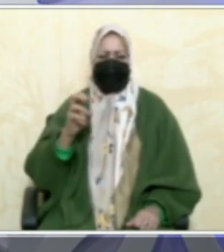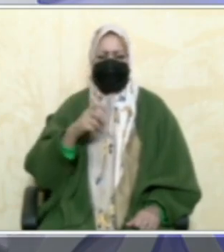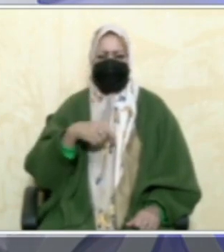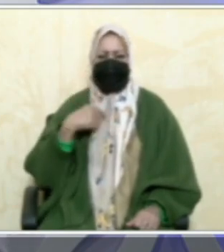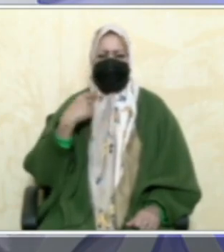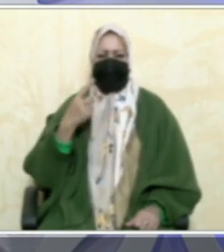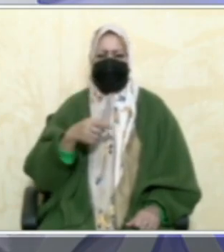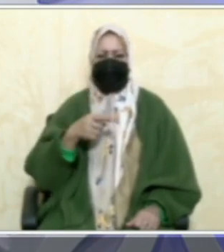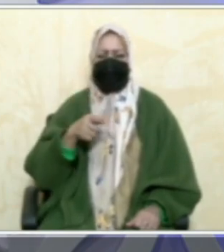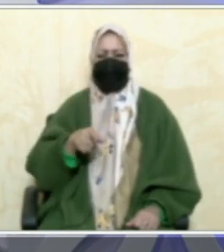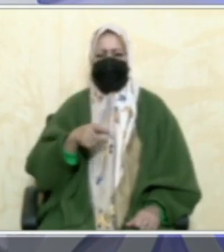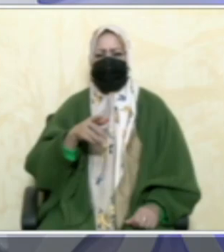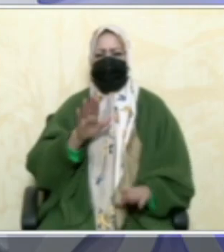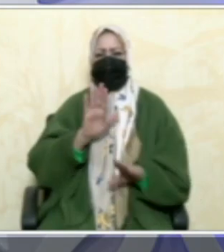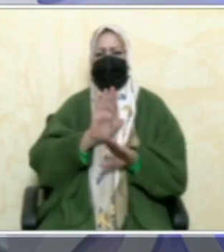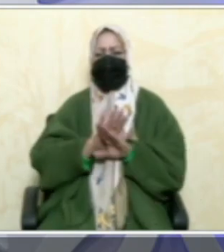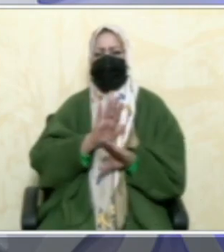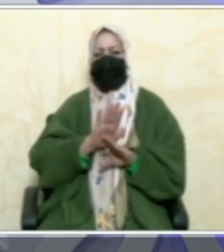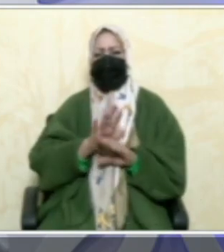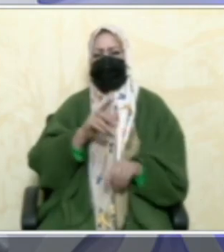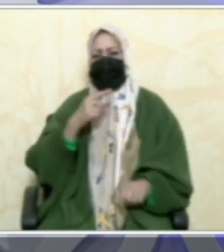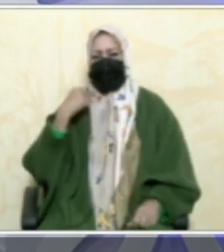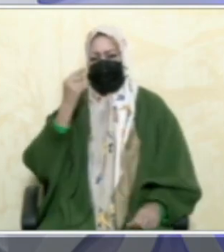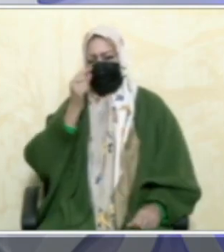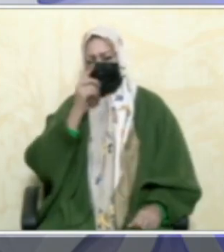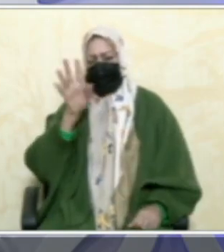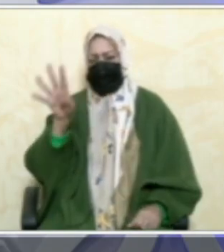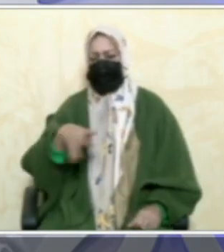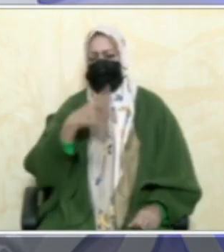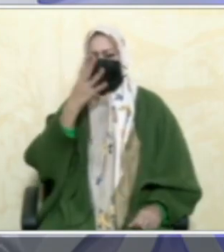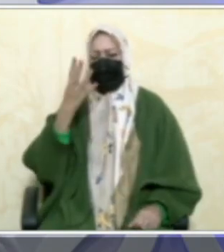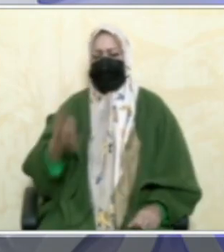الدين، فهذا كلام بعيد على بعضه